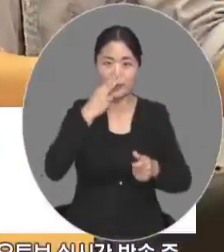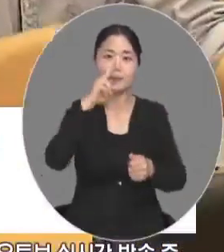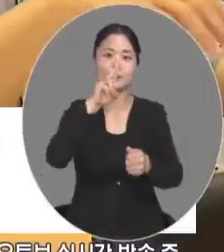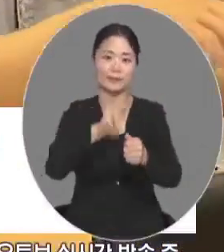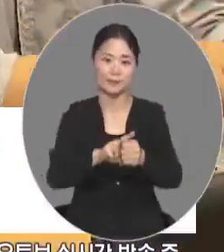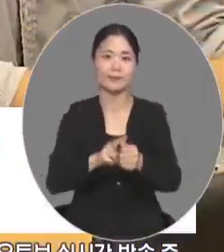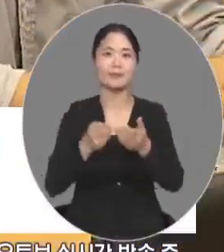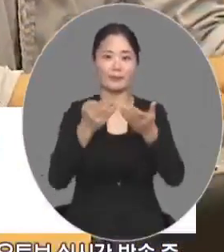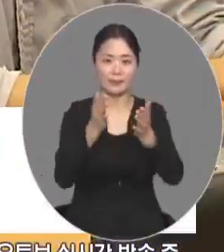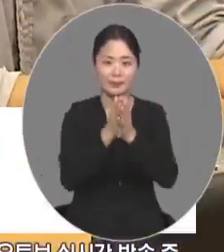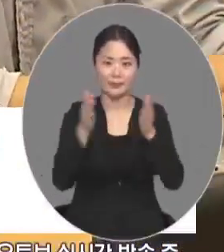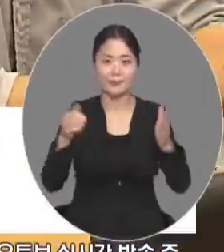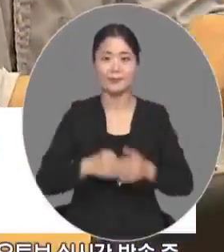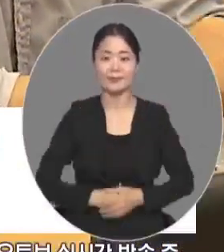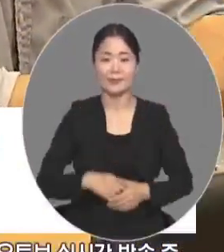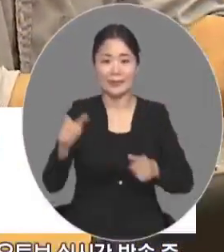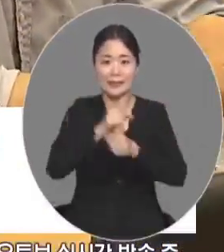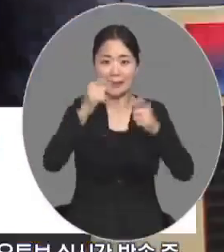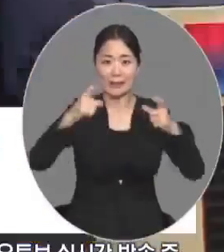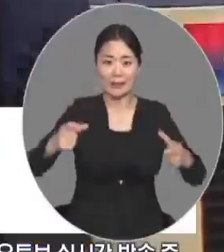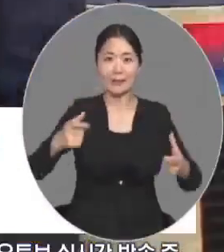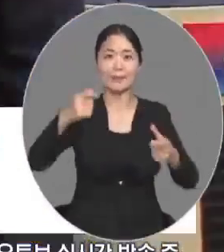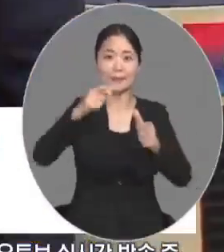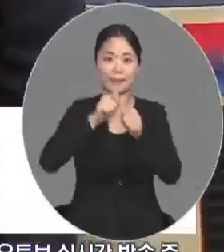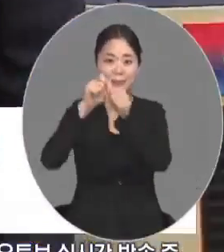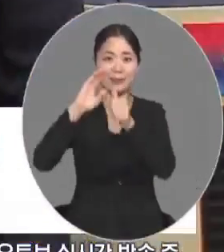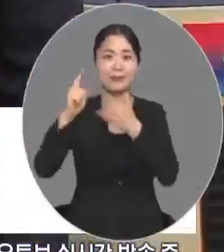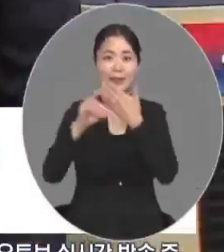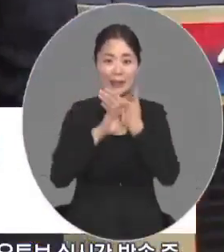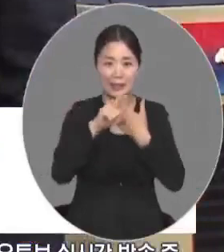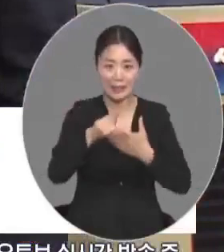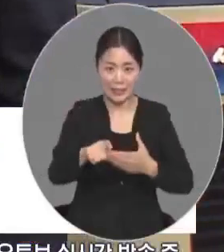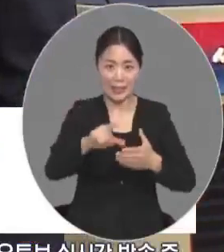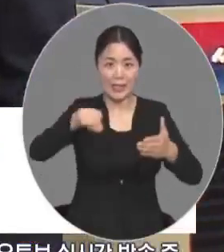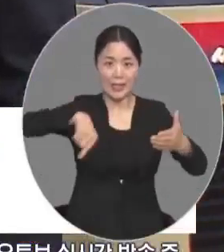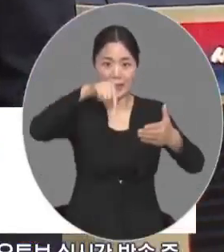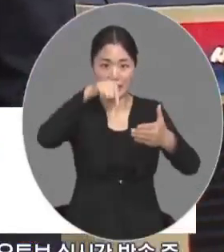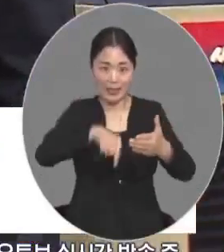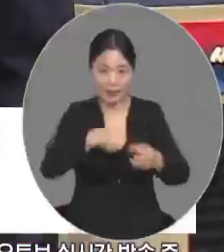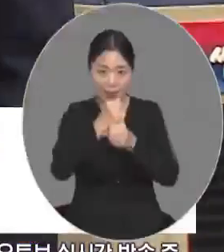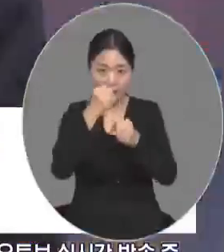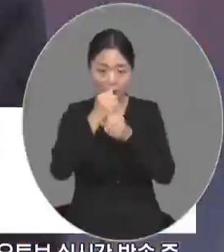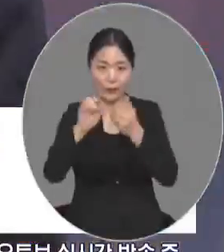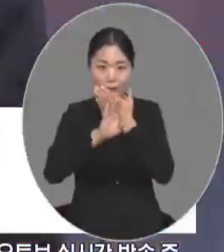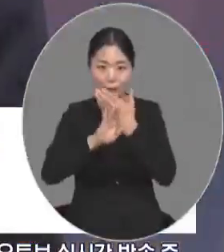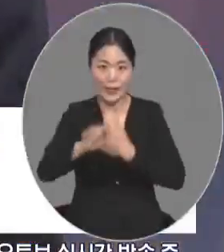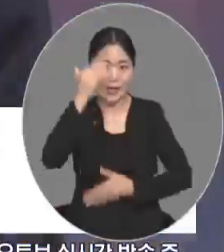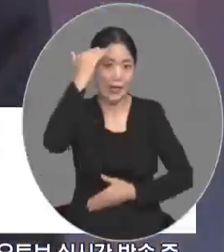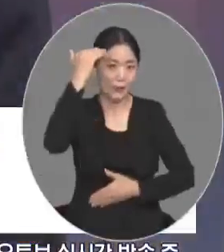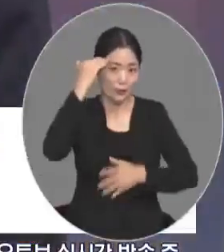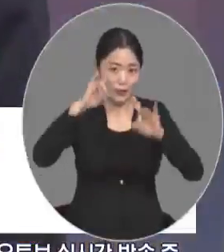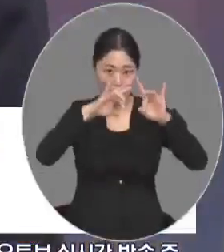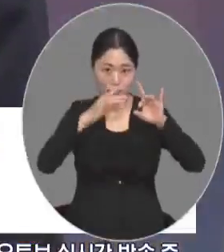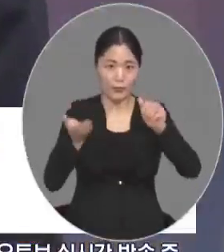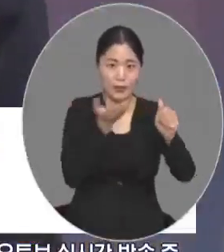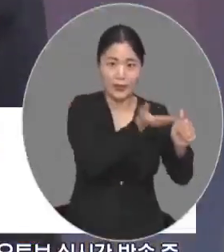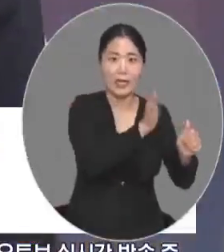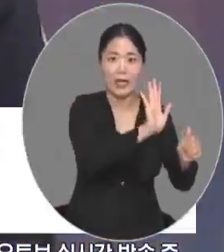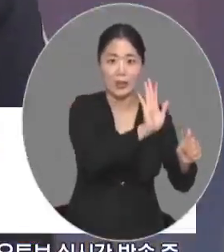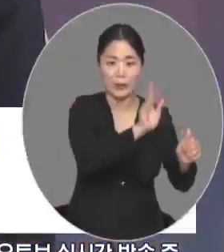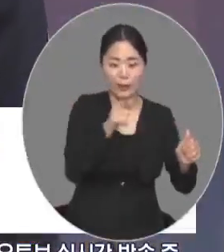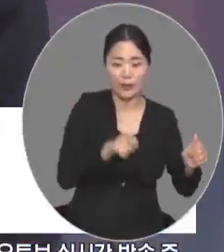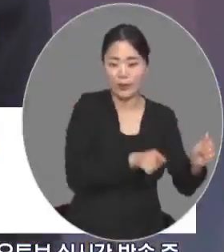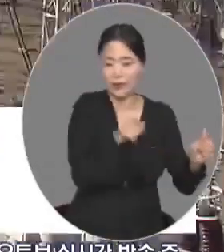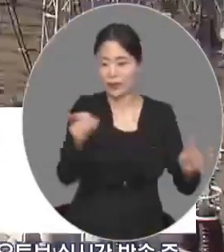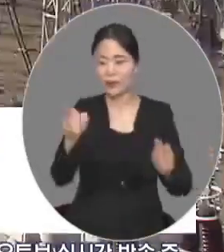내밀었습니다. 특화 지역에 선정되면 지역 전력 생산자가 한전을 거치지 않고도 수요자에게 직접 전기를 판매할 수